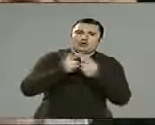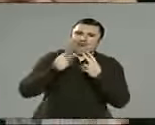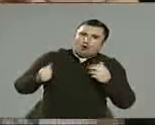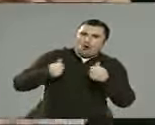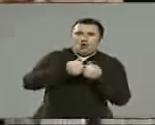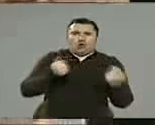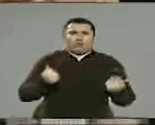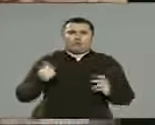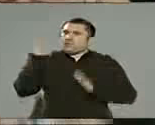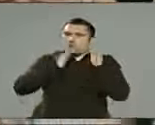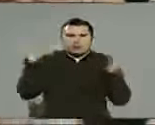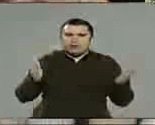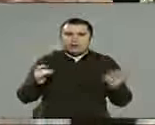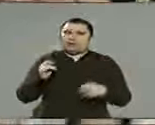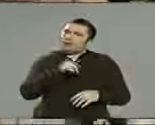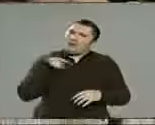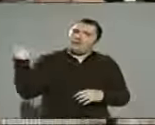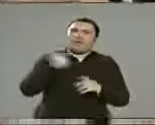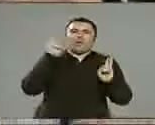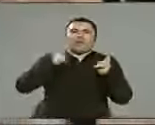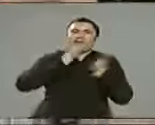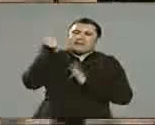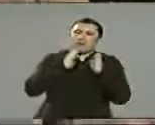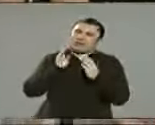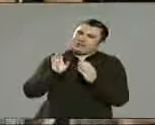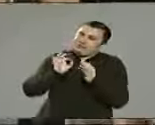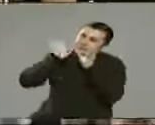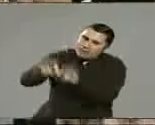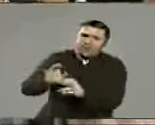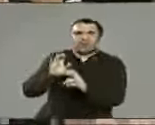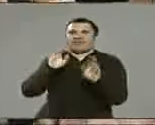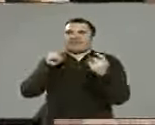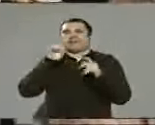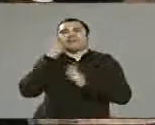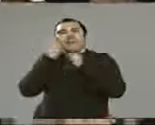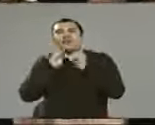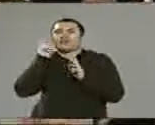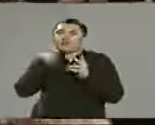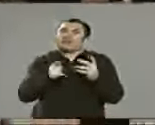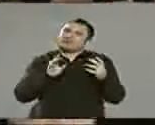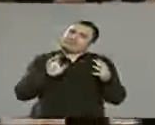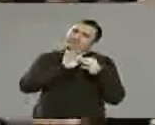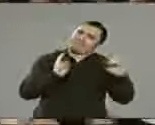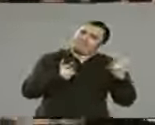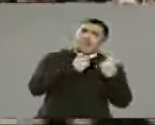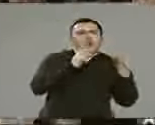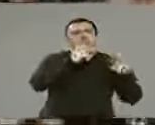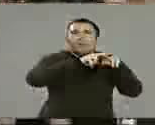einen demokratiekonformen Markt, liebe Genossinnen und Genossen. Das ist der Unterschied.